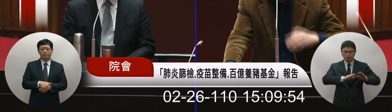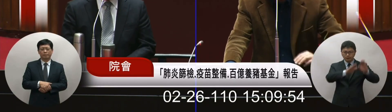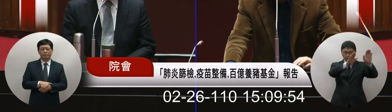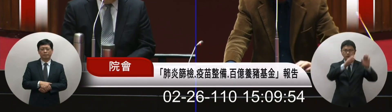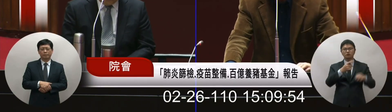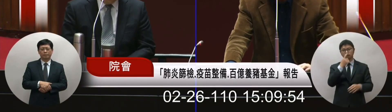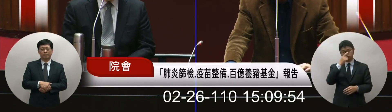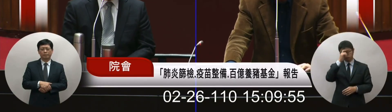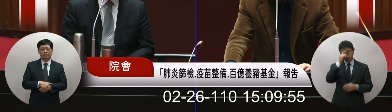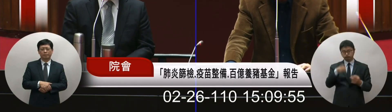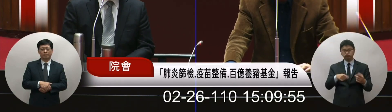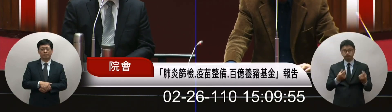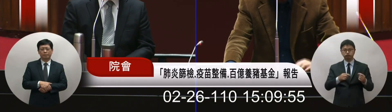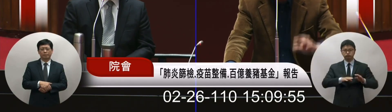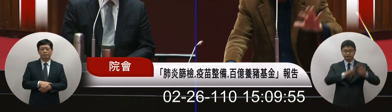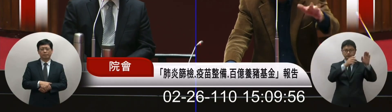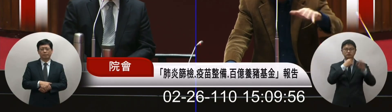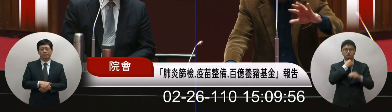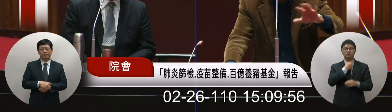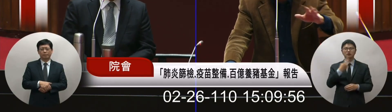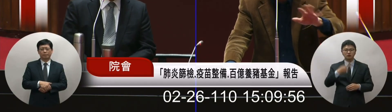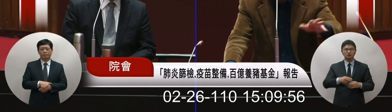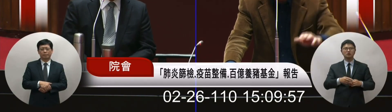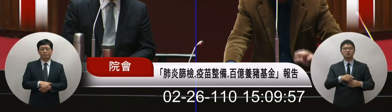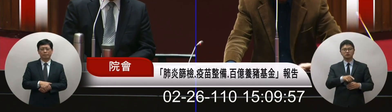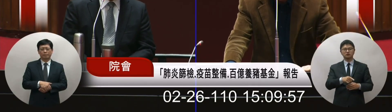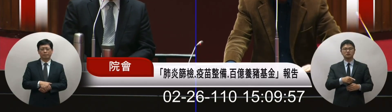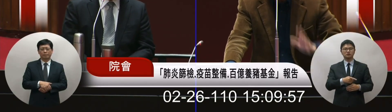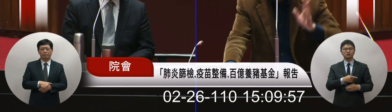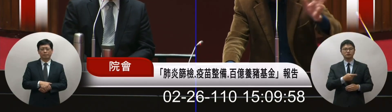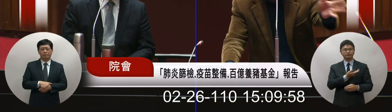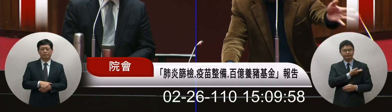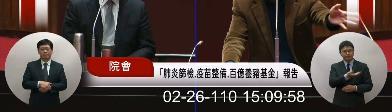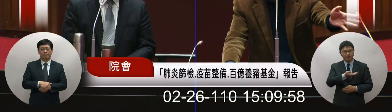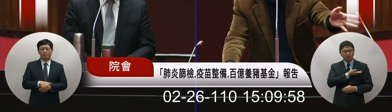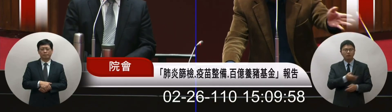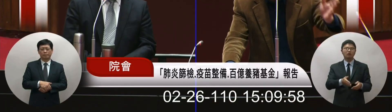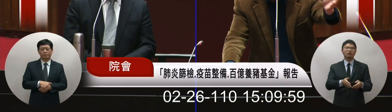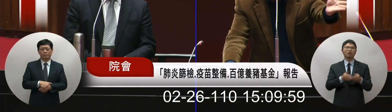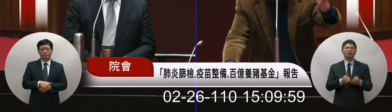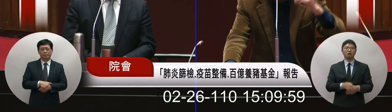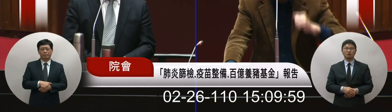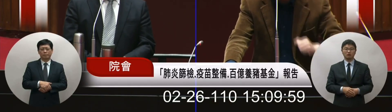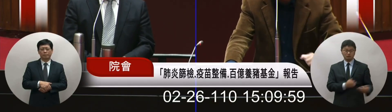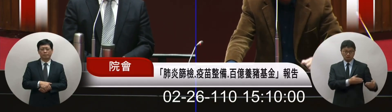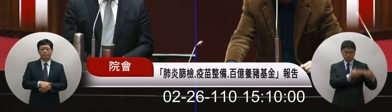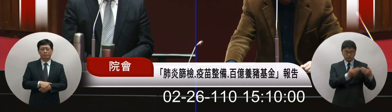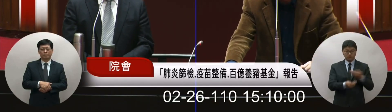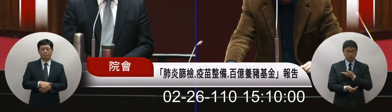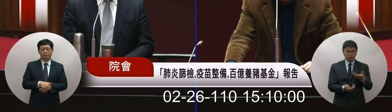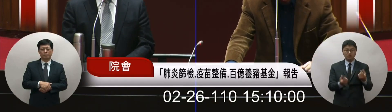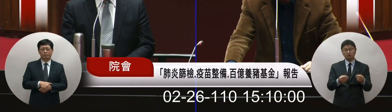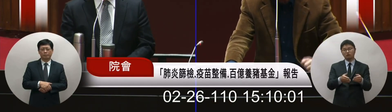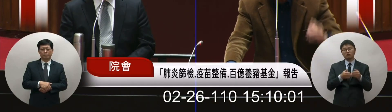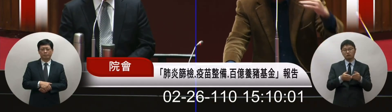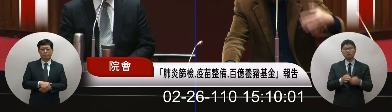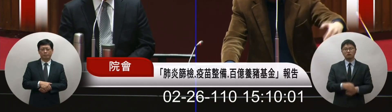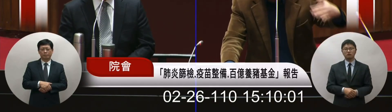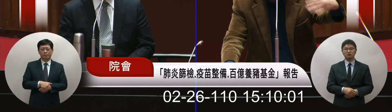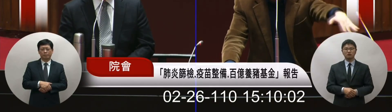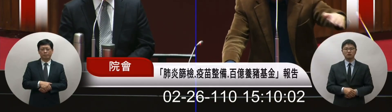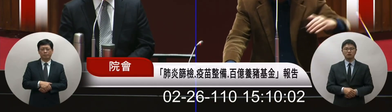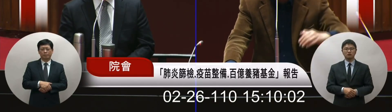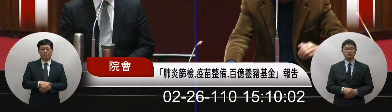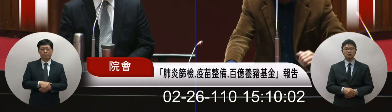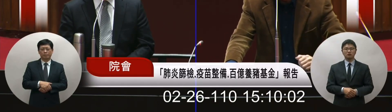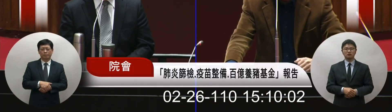希望是可以这样子了但是要互视善意了，我们要视善意，对岸也要视善意。像你突然